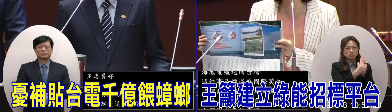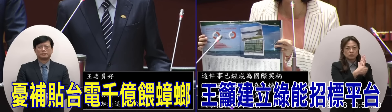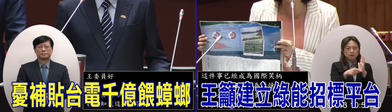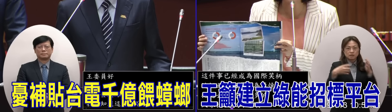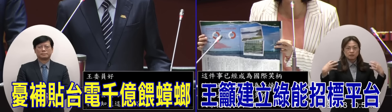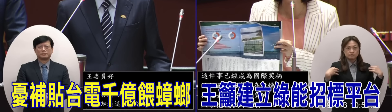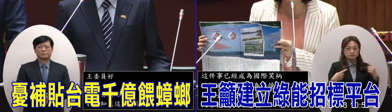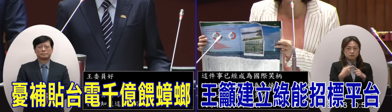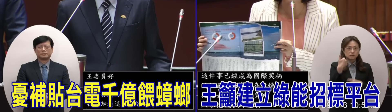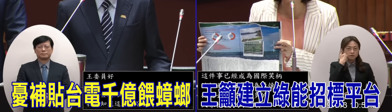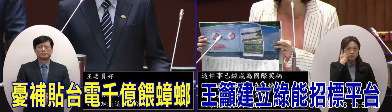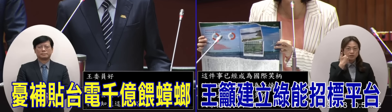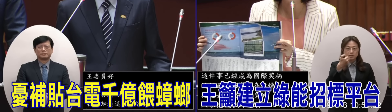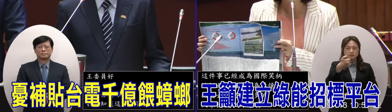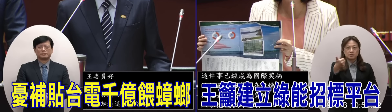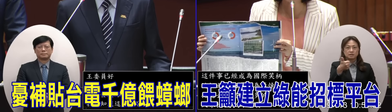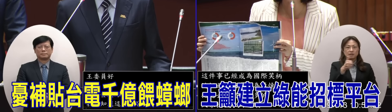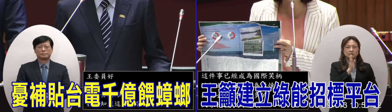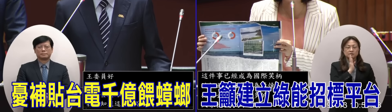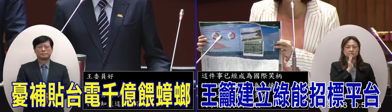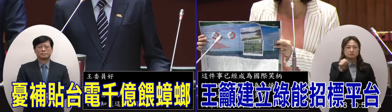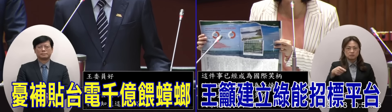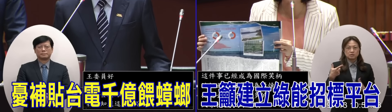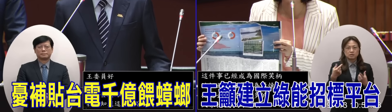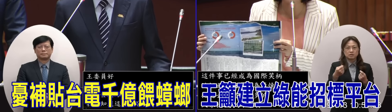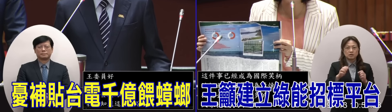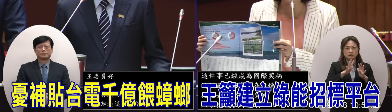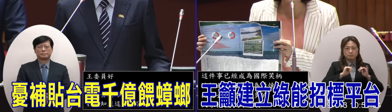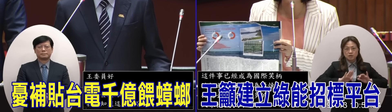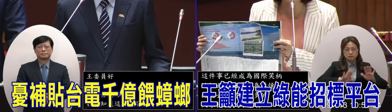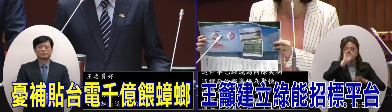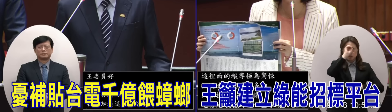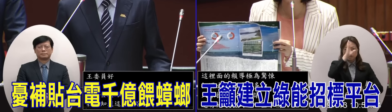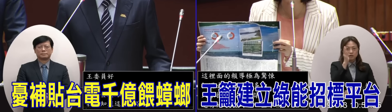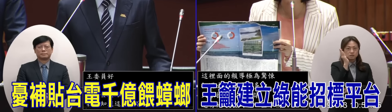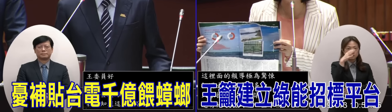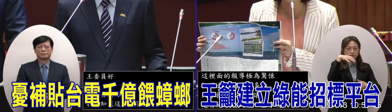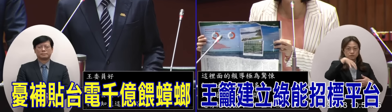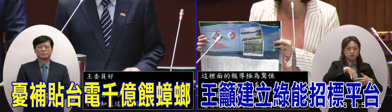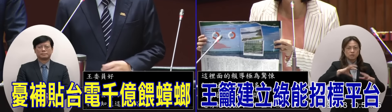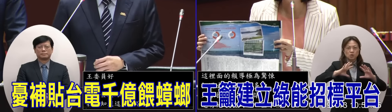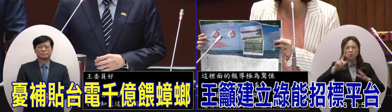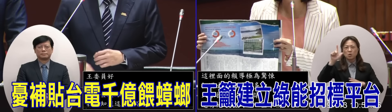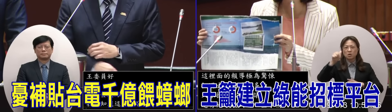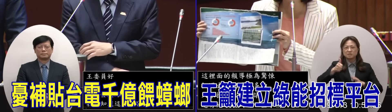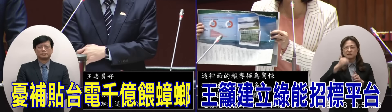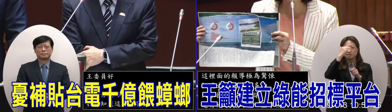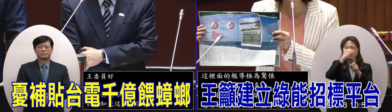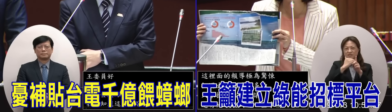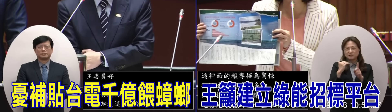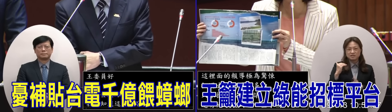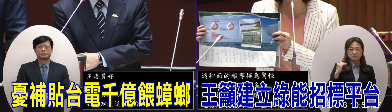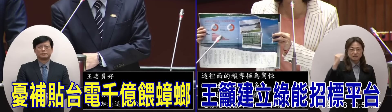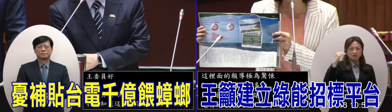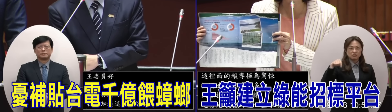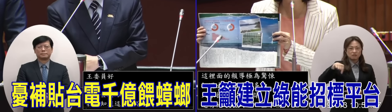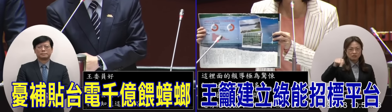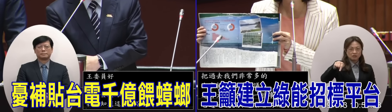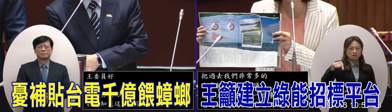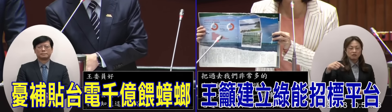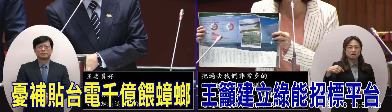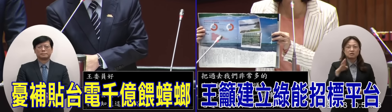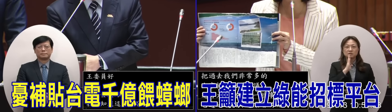人叫做谢金河先生，也算是民进党政府的国师级的。这不是你们所说